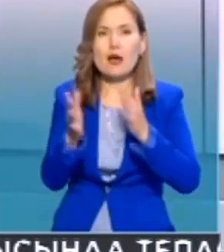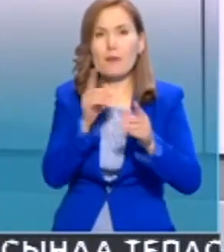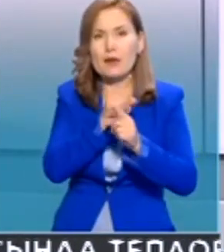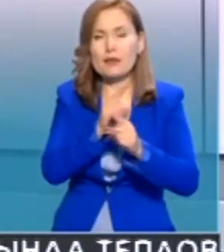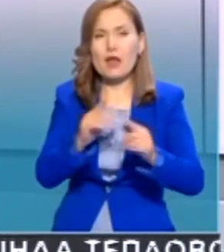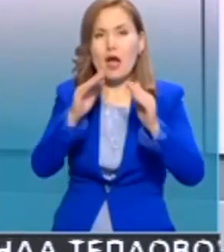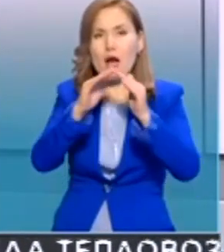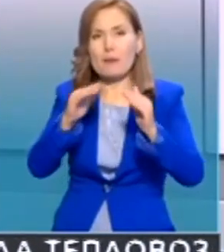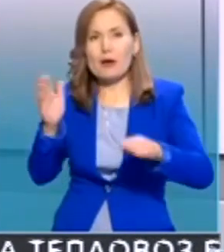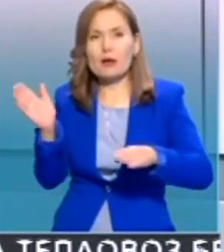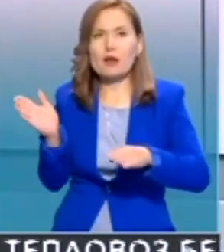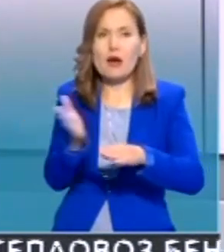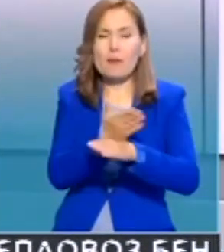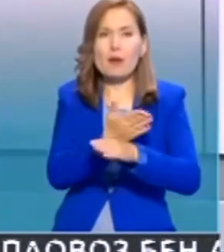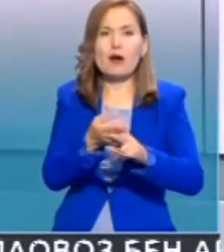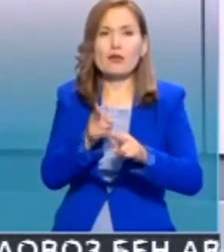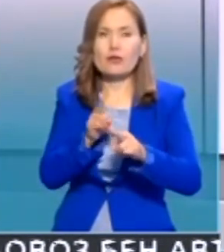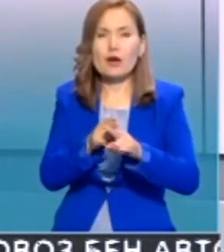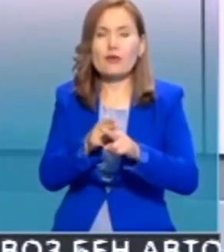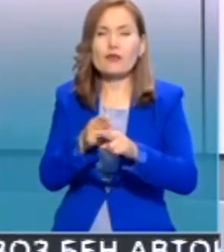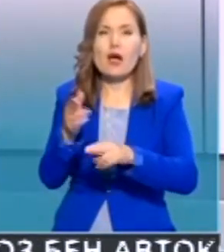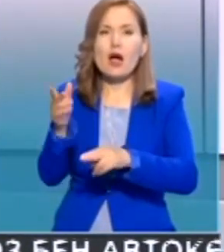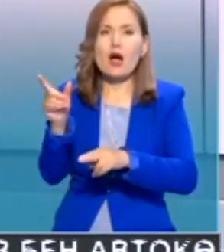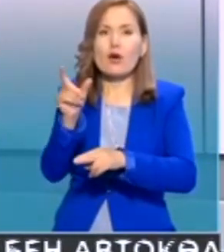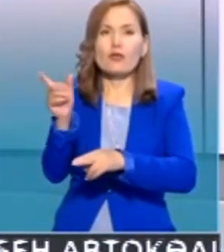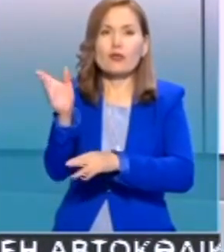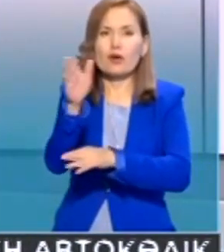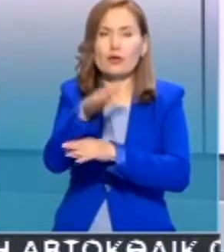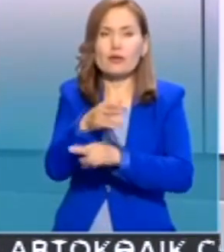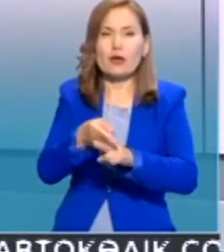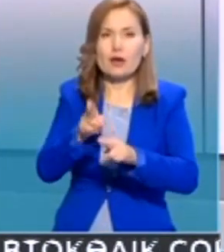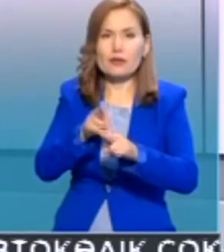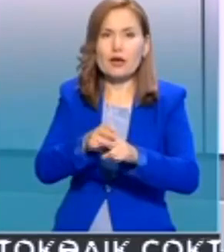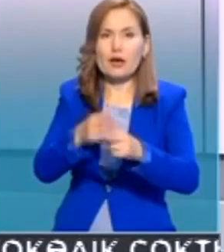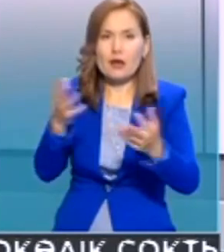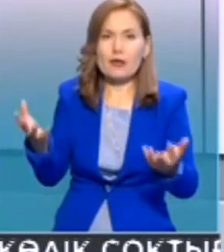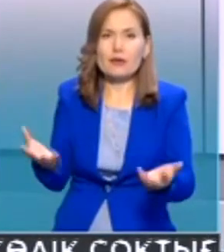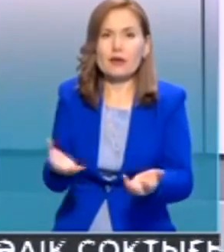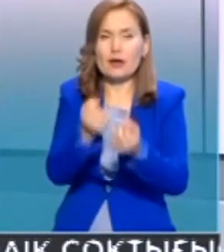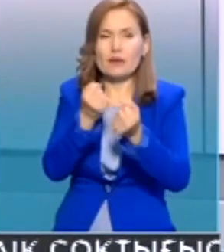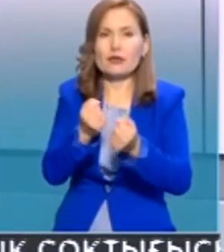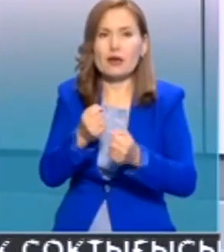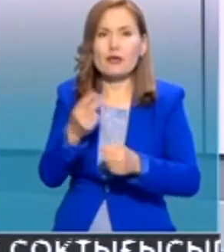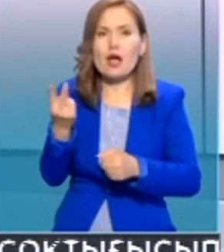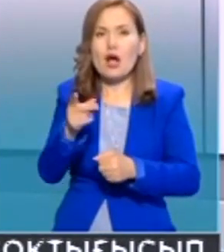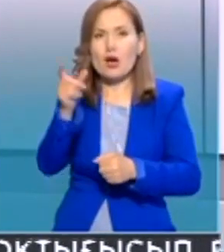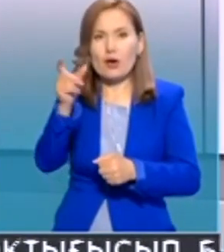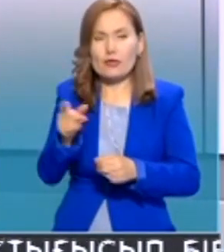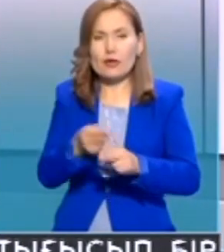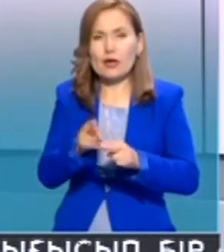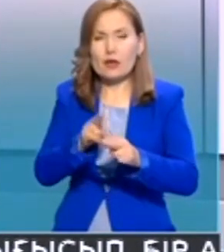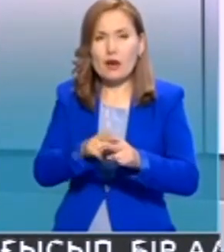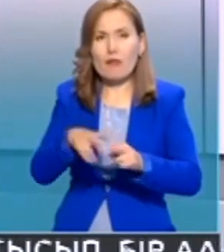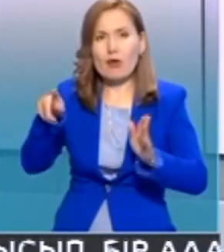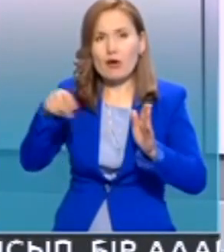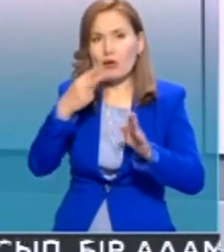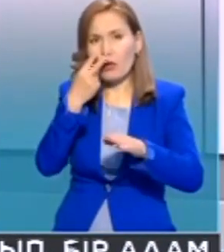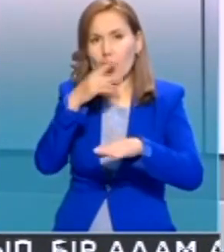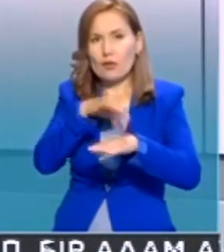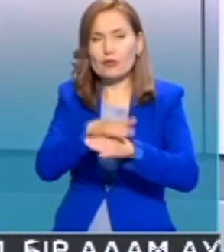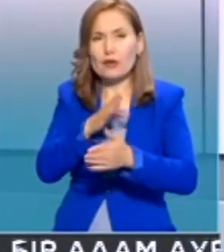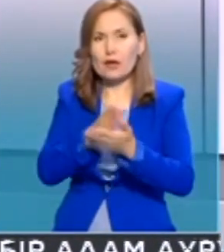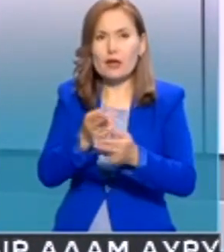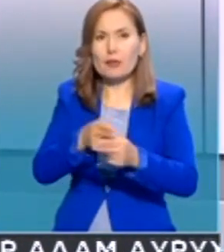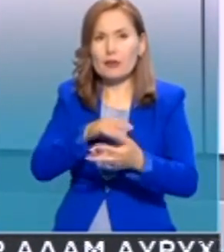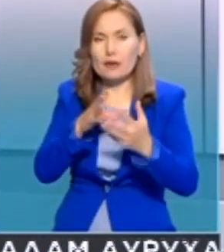кезінде шатырмен бірге жерге құлаған көк туымызды басын қатерге тігіп, қирандылар арасынан алып шыққан қос азаматтың әрекеті көпке үлгі.